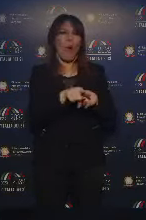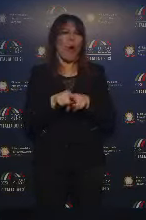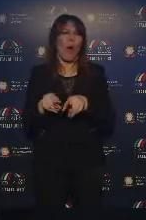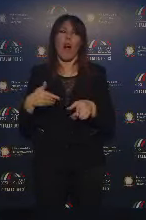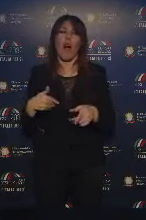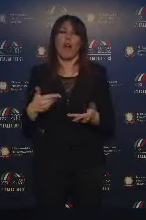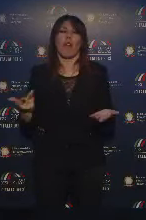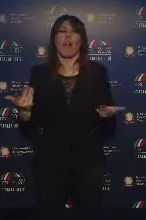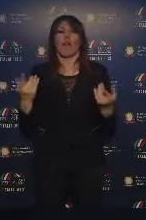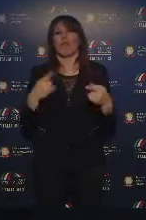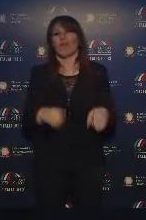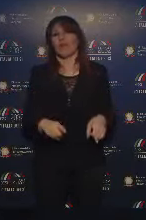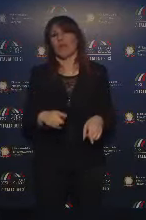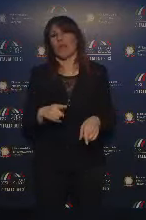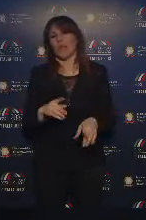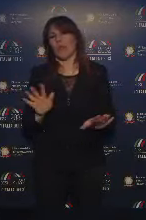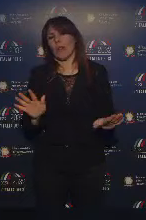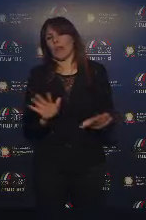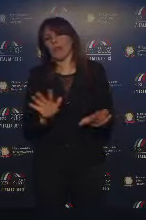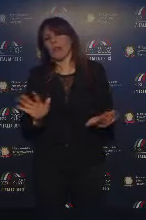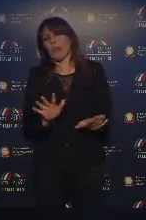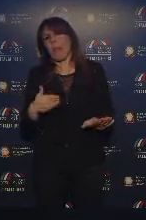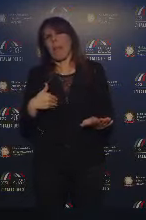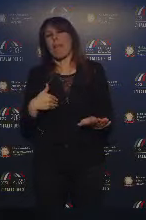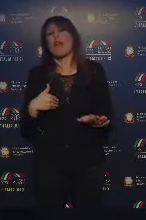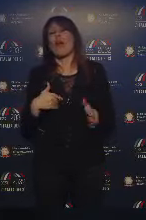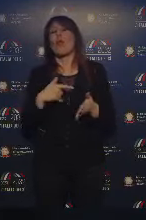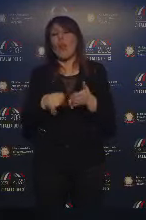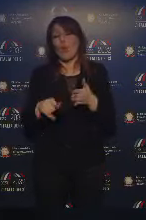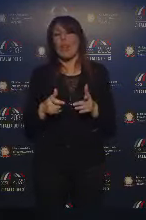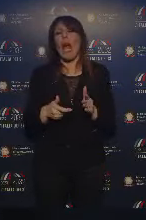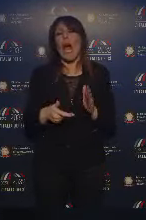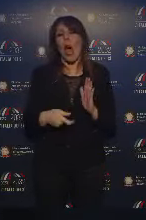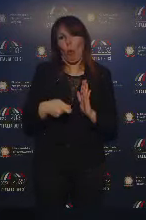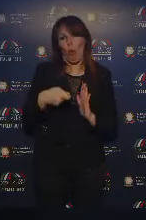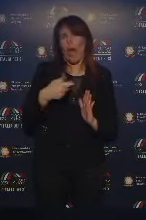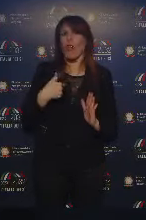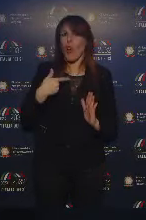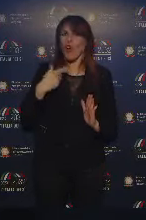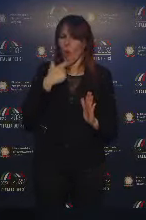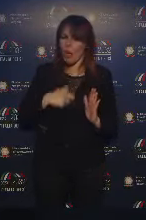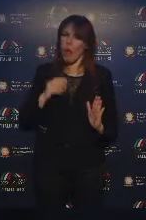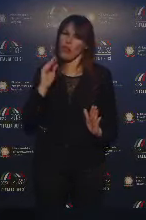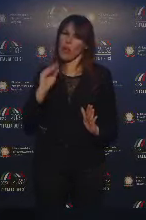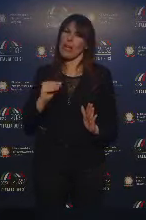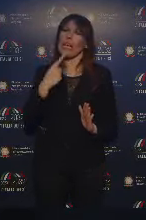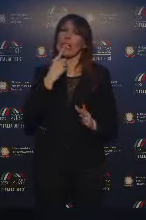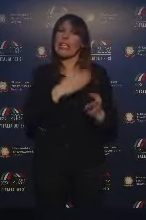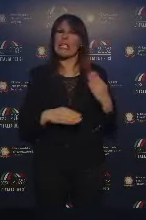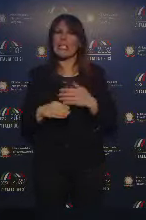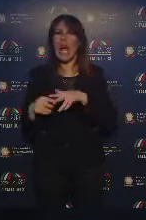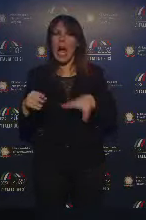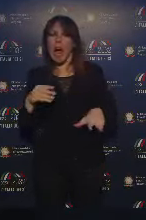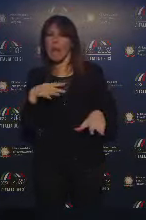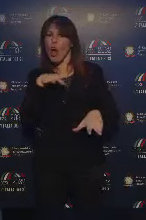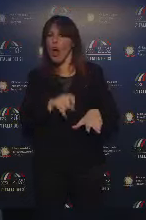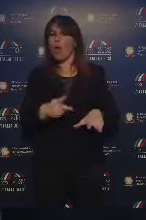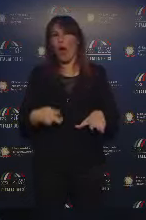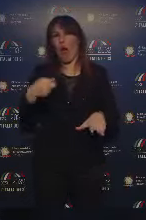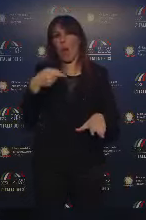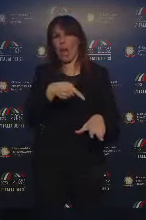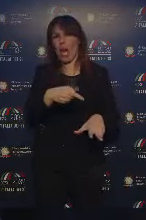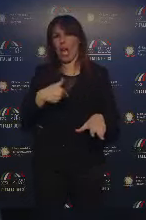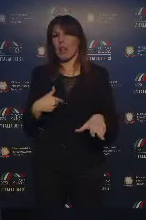odiosa Ho chiesto io personalmente l'aumento delle multe per chi occupa abusivamente i posti riservati ai disabili e delle